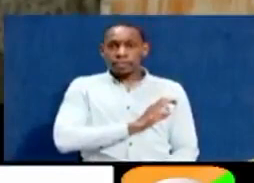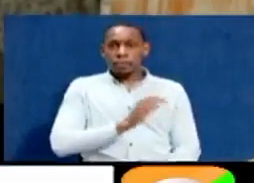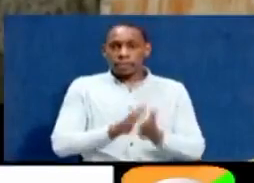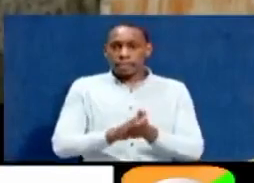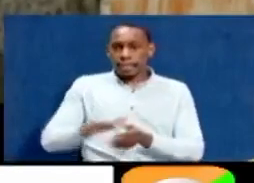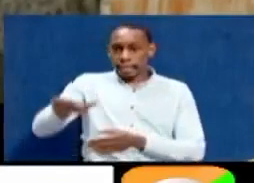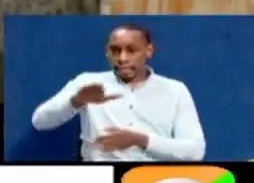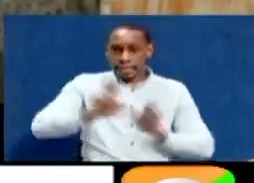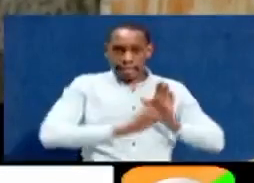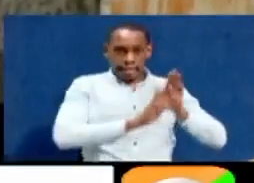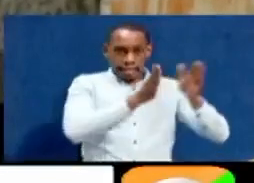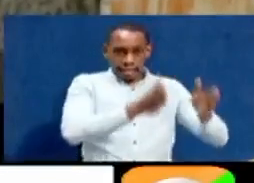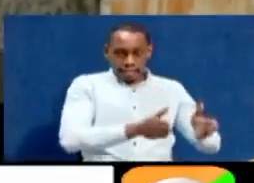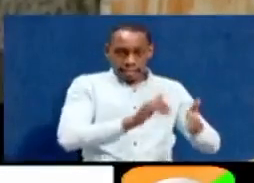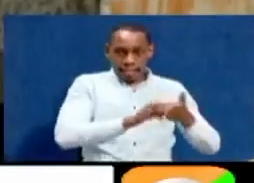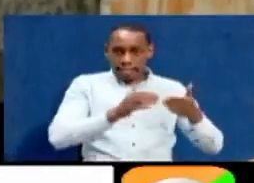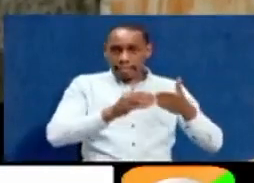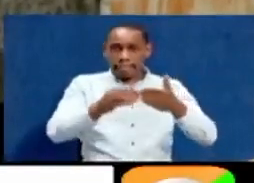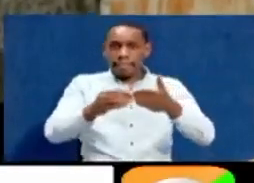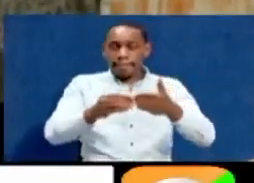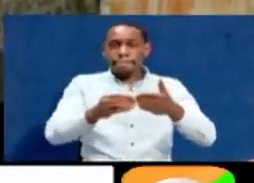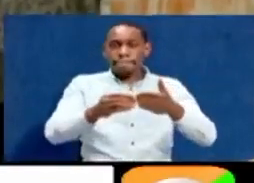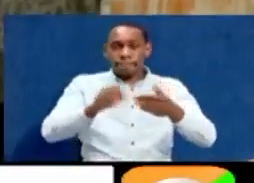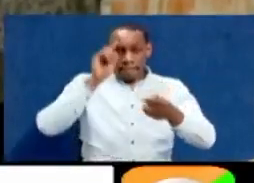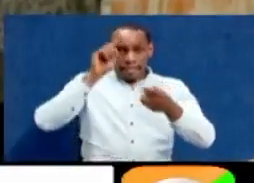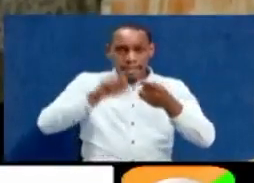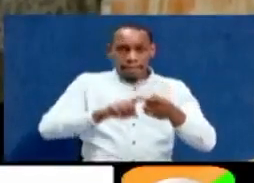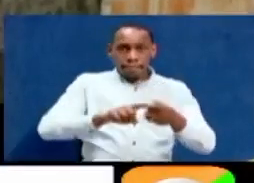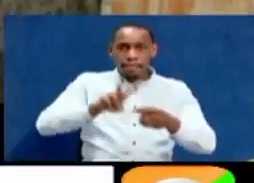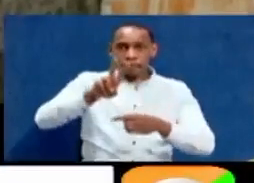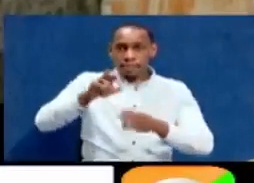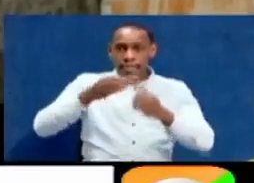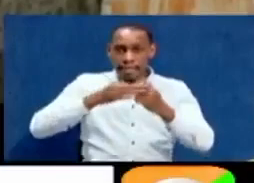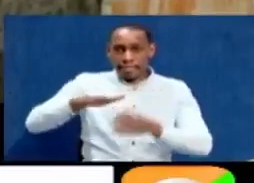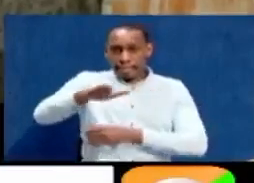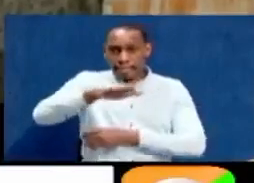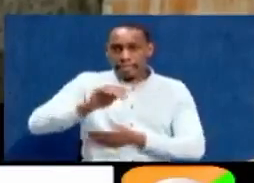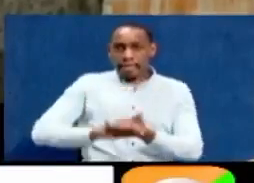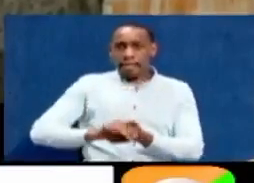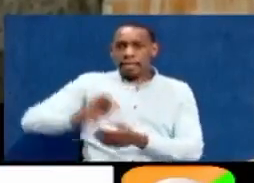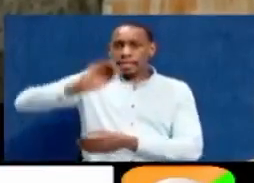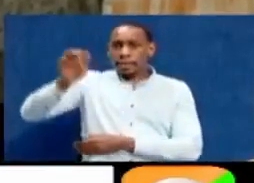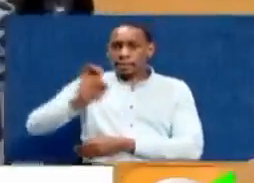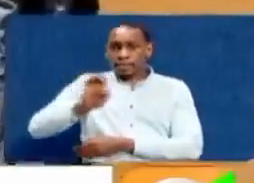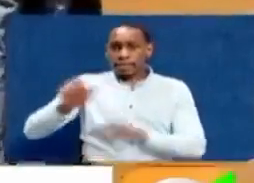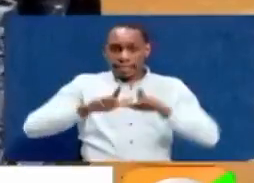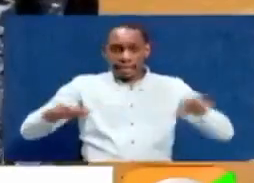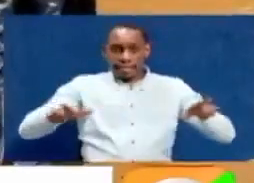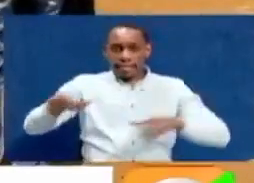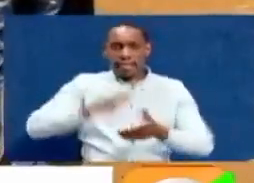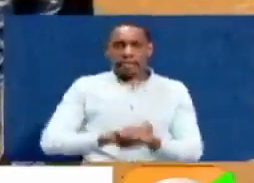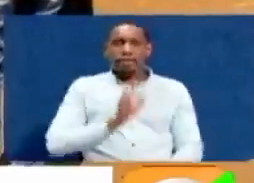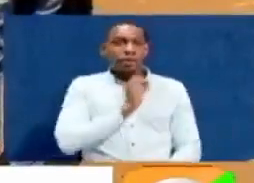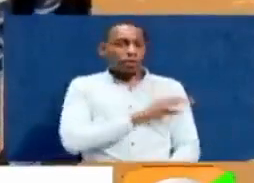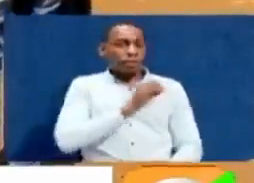representatives will spearhead targeting 28 wards in the city Eastlands area. Kilio